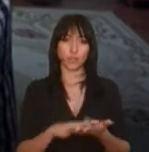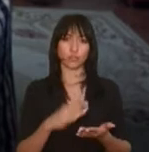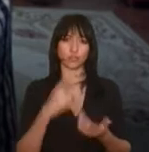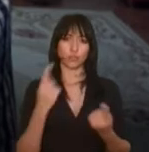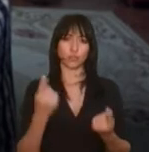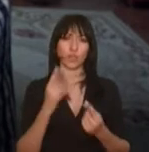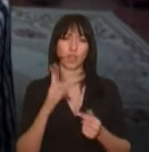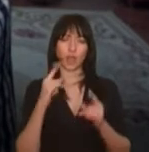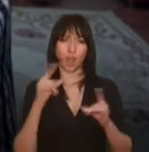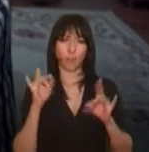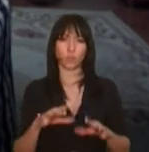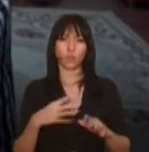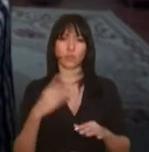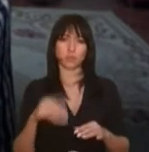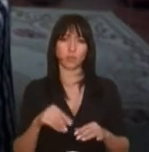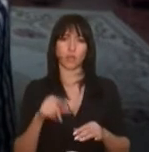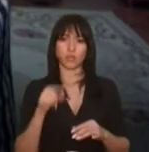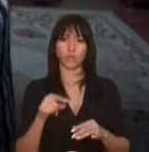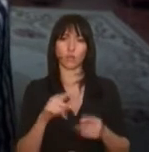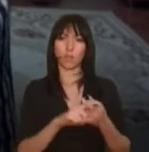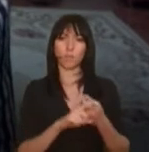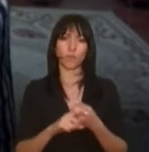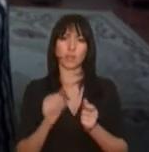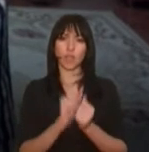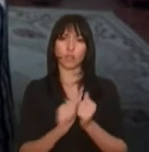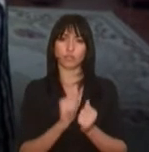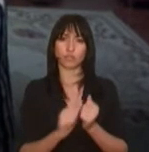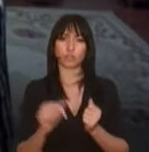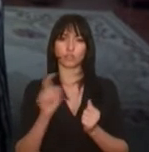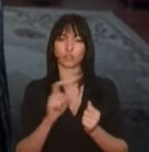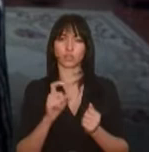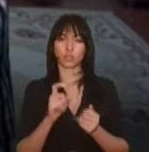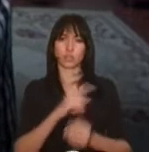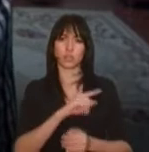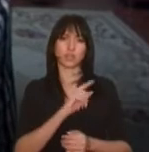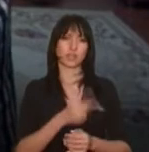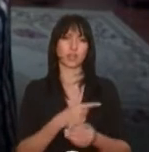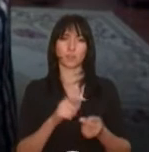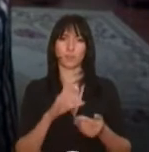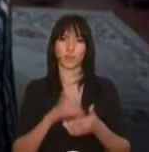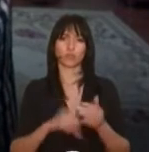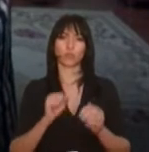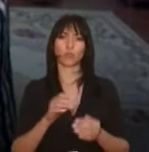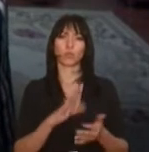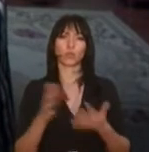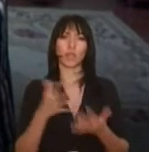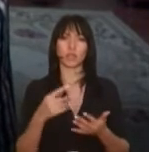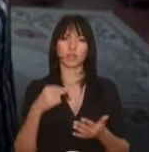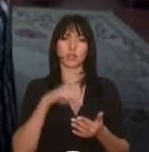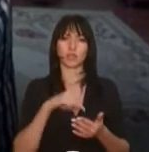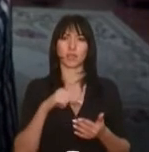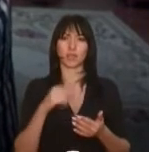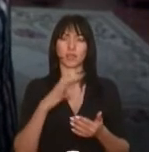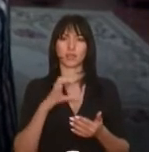смерті, вони саме і пов'язані найчастіше з кардіальними причинами. Тобто можуть бути якісь компенсовані стани, котрі